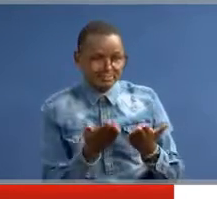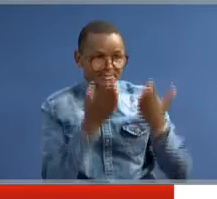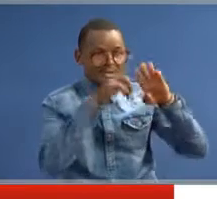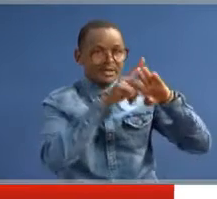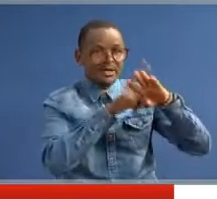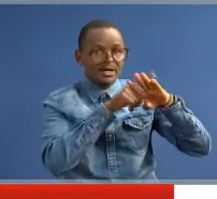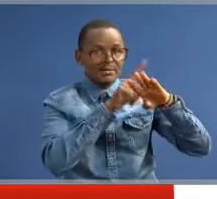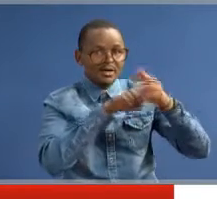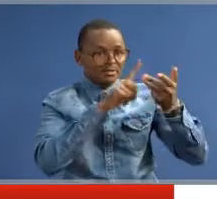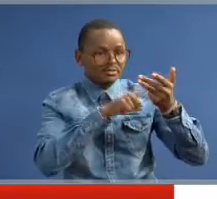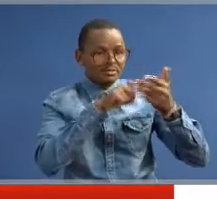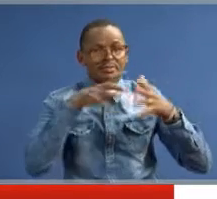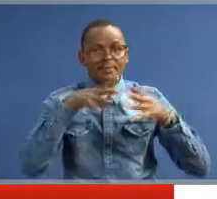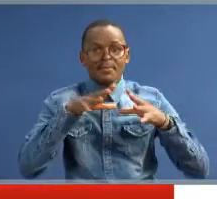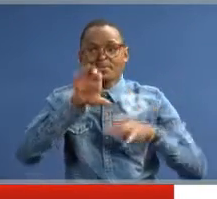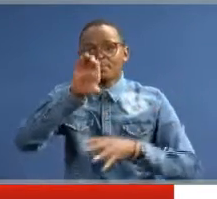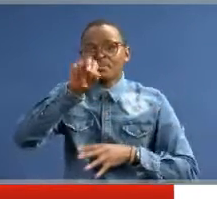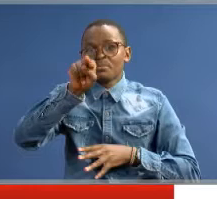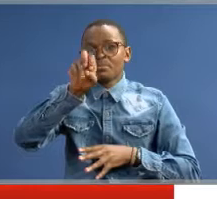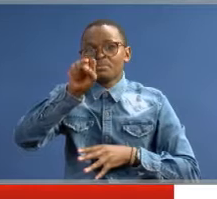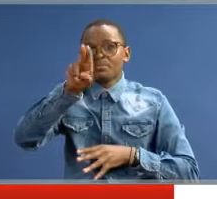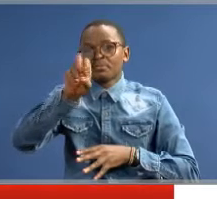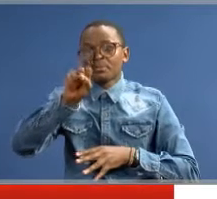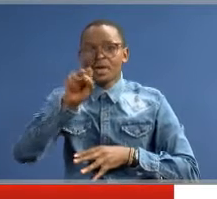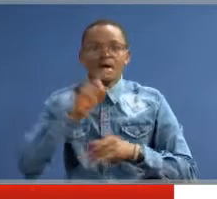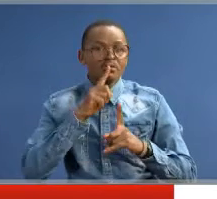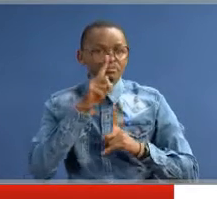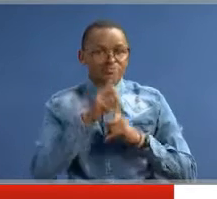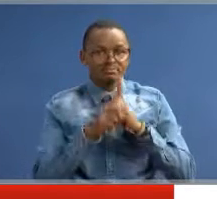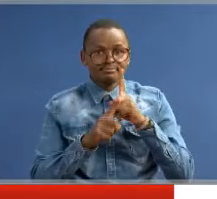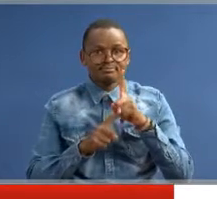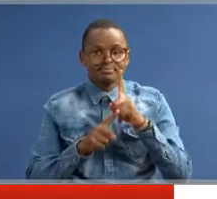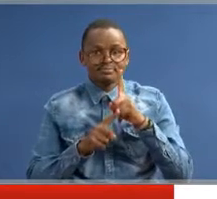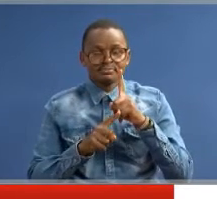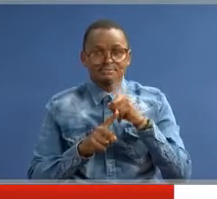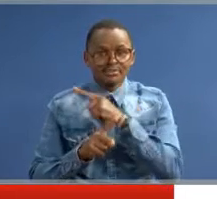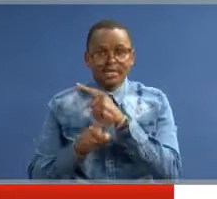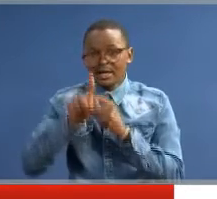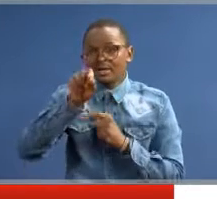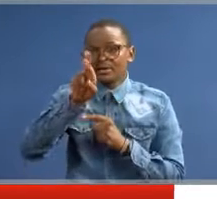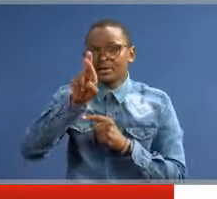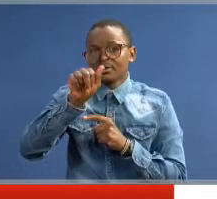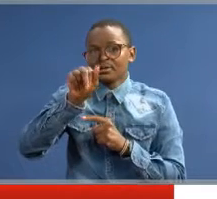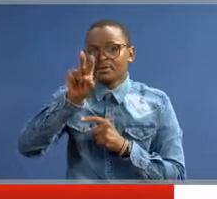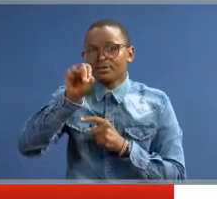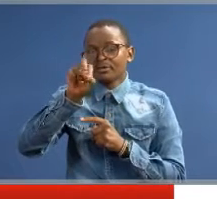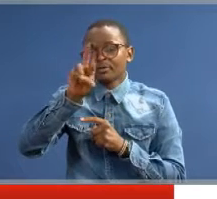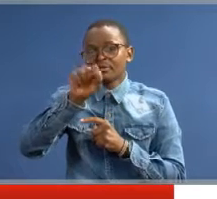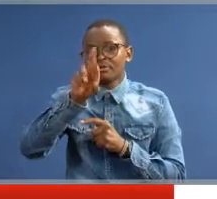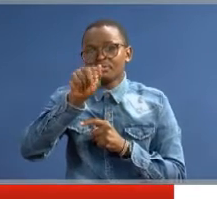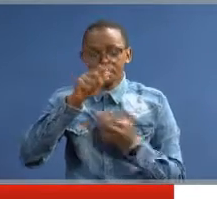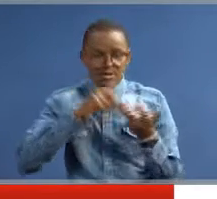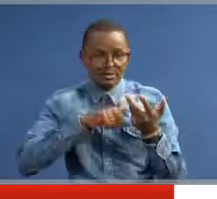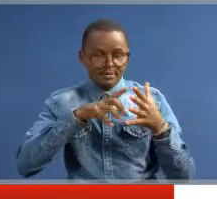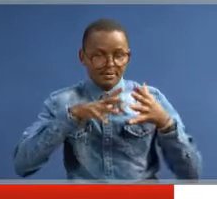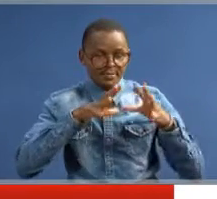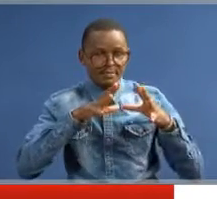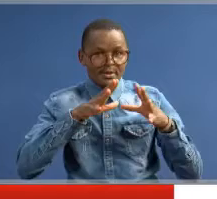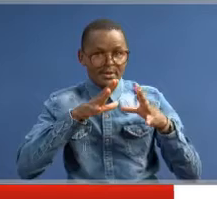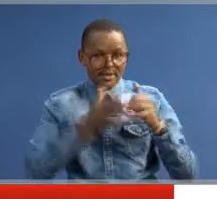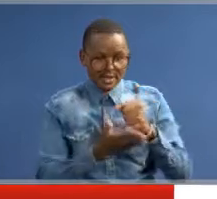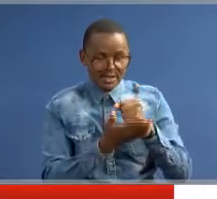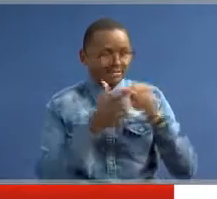wa shughuli ya kuhesabu watu ya sensa. Akizungumza katika eneo la Motonje Transmara, Tunai amesema hesabu ya watu